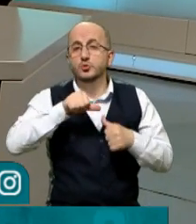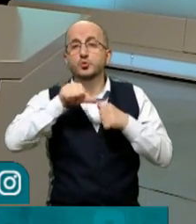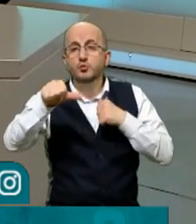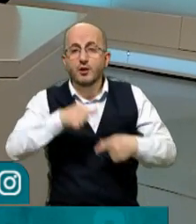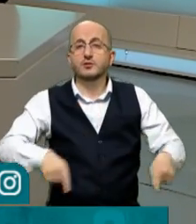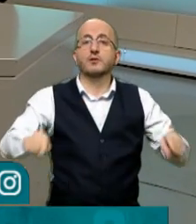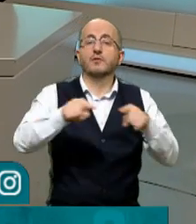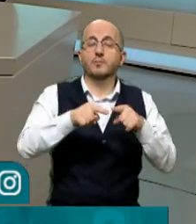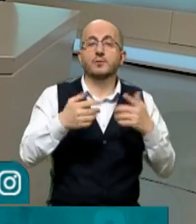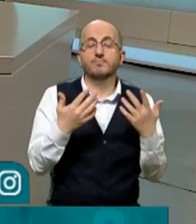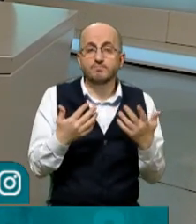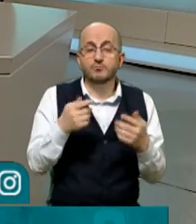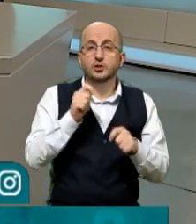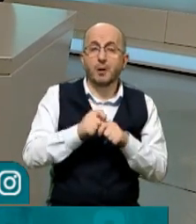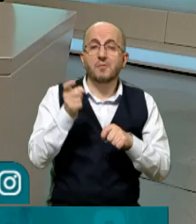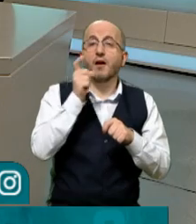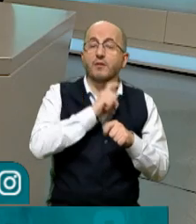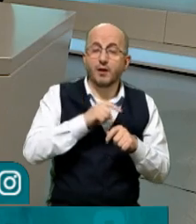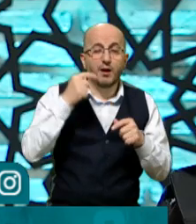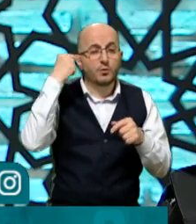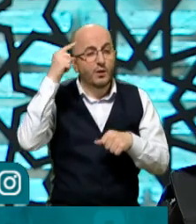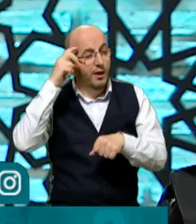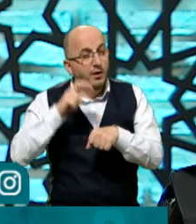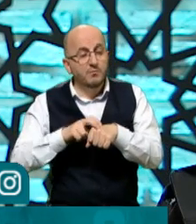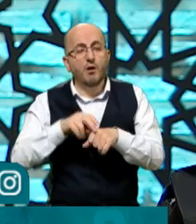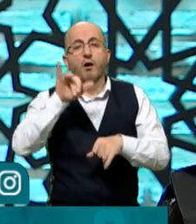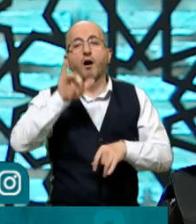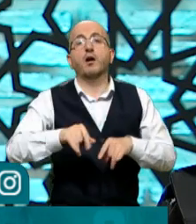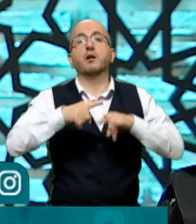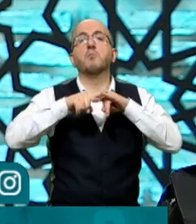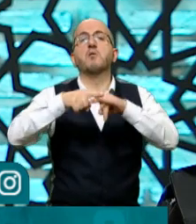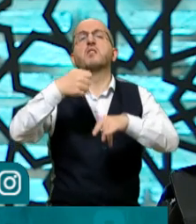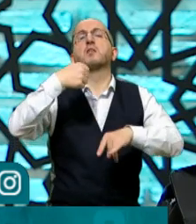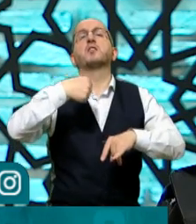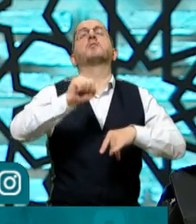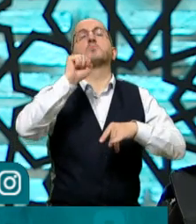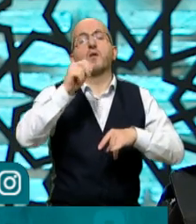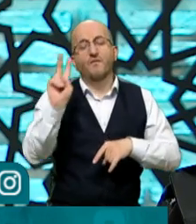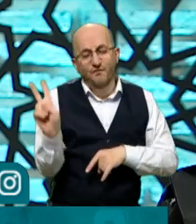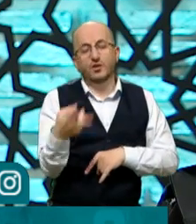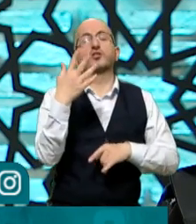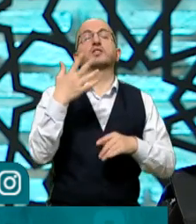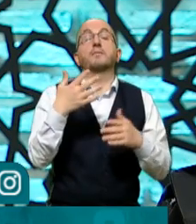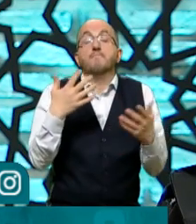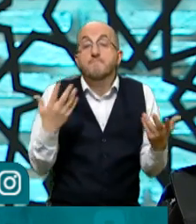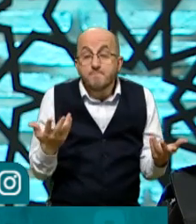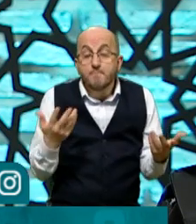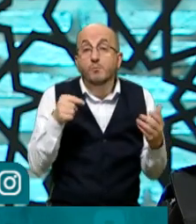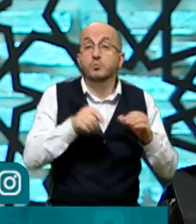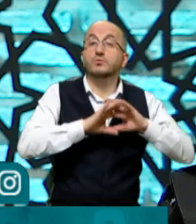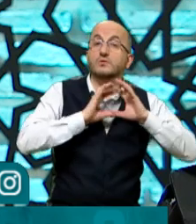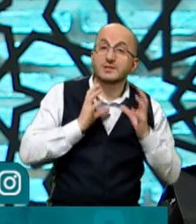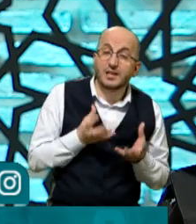çevremize yaptığı hatalar aklımıza gelince hakkımı helal etmekten vazgeçtim. Acaba bu